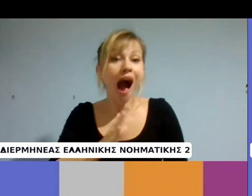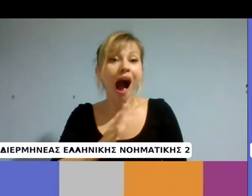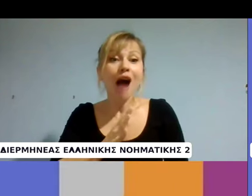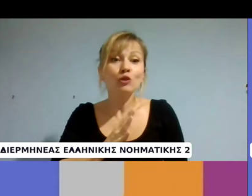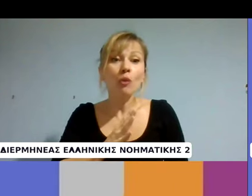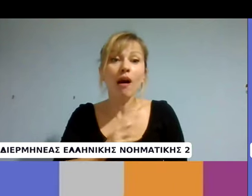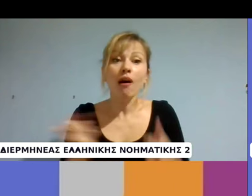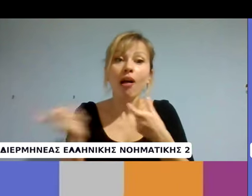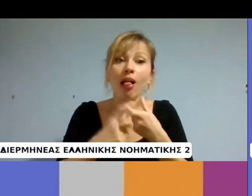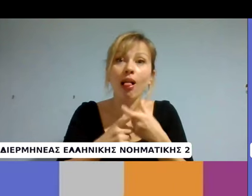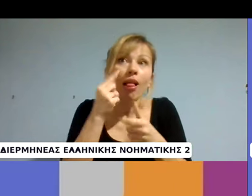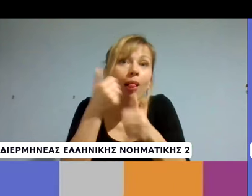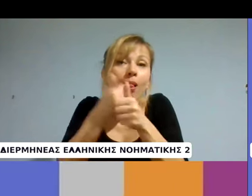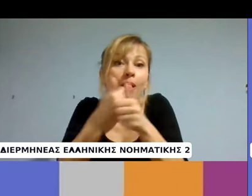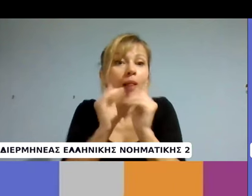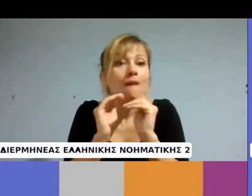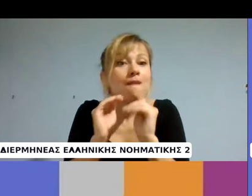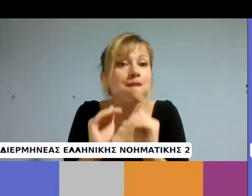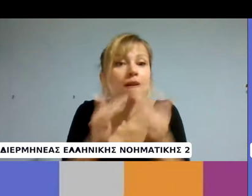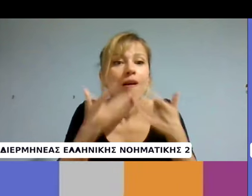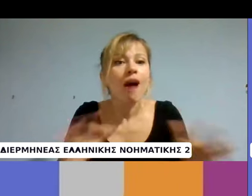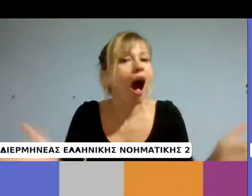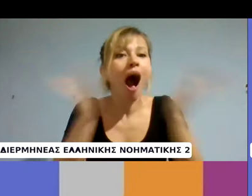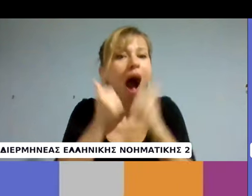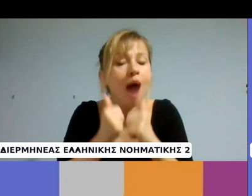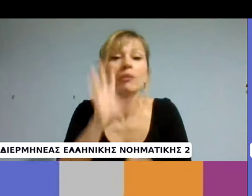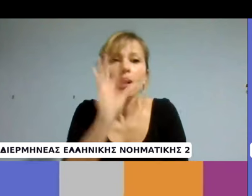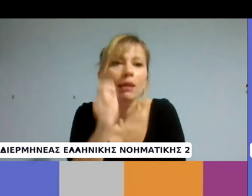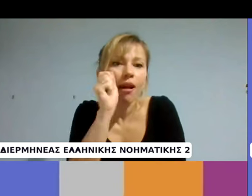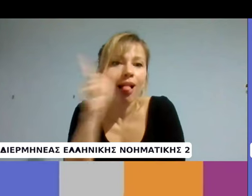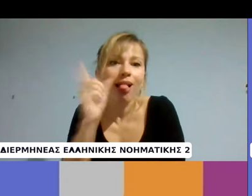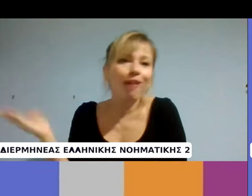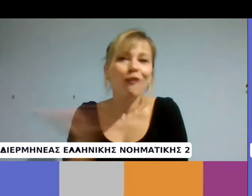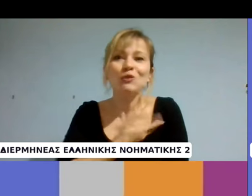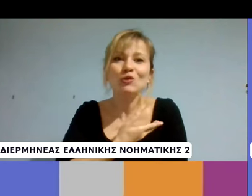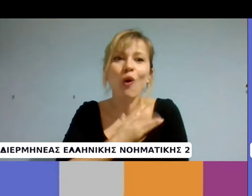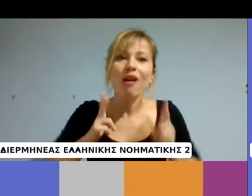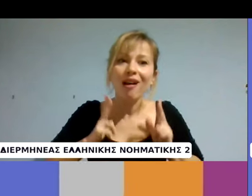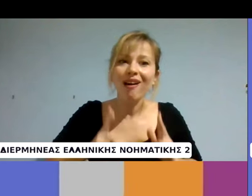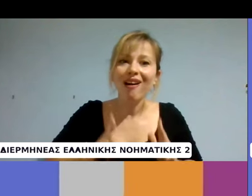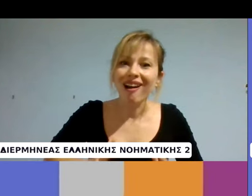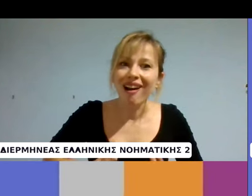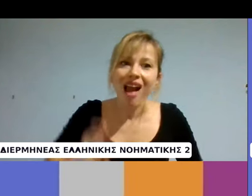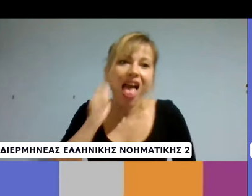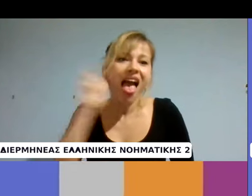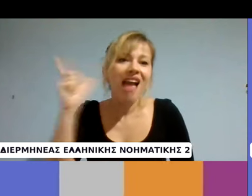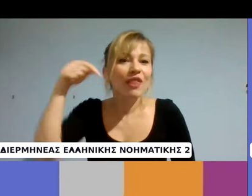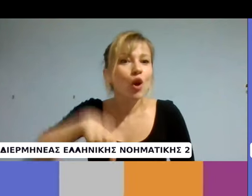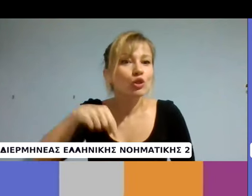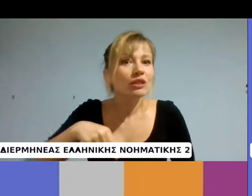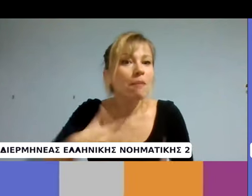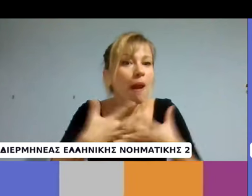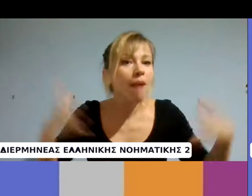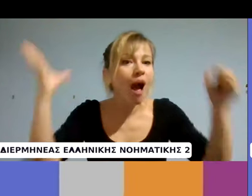εκδήλωση στο μεταφραστικό χώρο. Εγώ τουλάχιστον όσα χρόνια δραστηριοποιούμε σε αυτό το χώρο δεν έχω δει ποτέ τόσα άτομα σε μία εκδήλωση και χαιρόμαστε